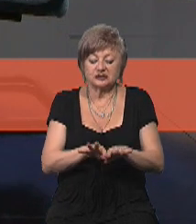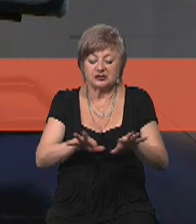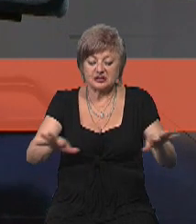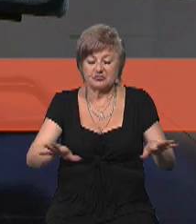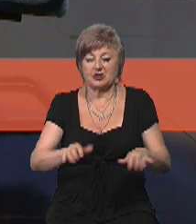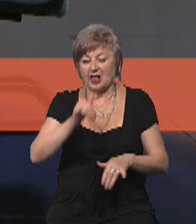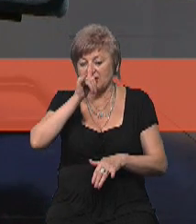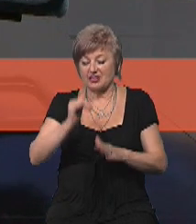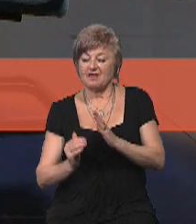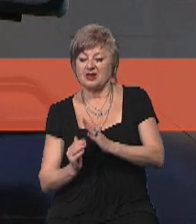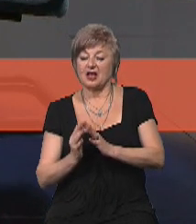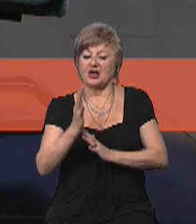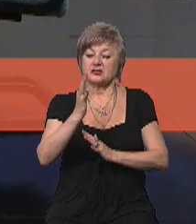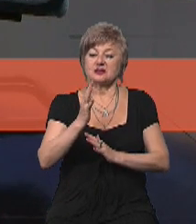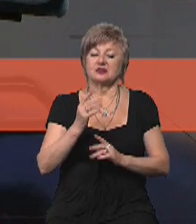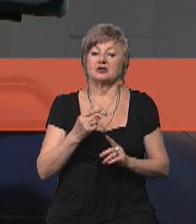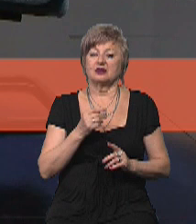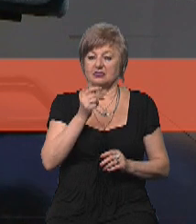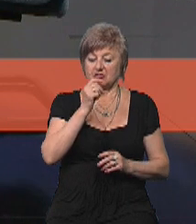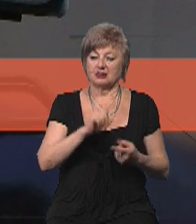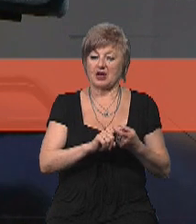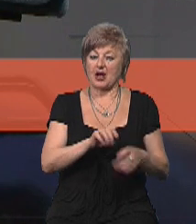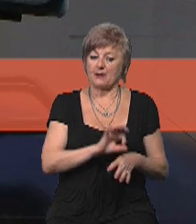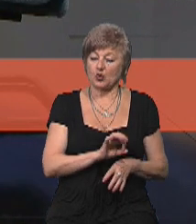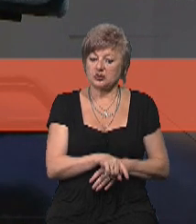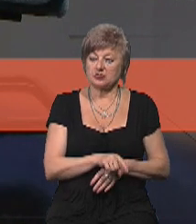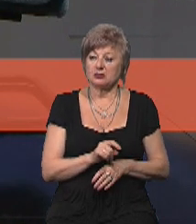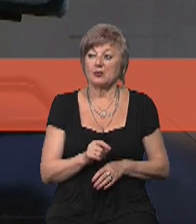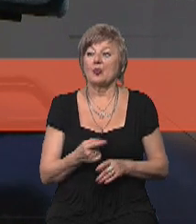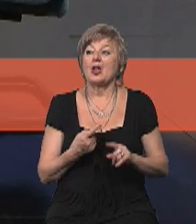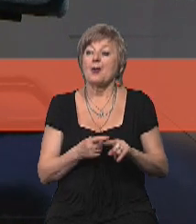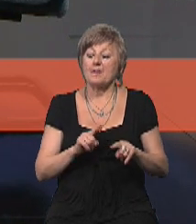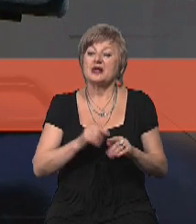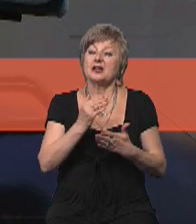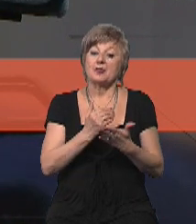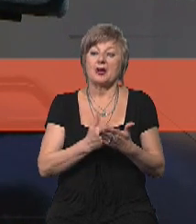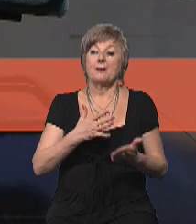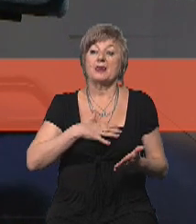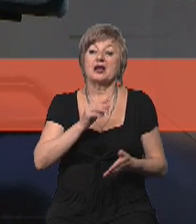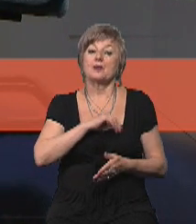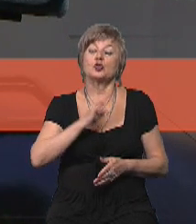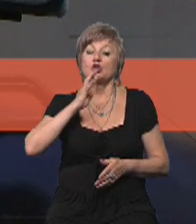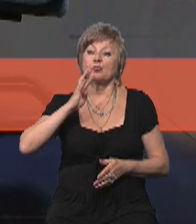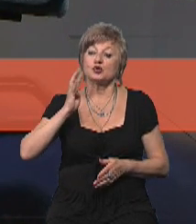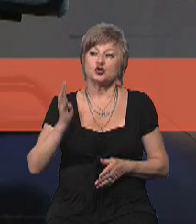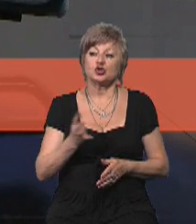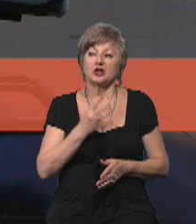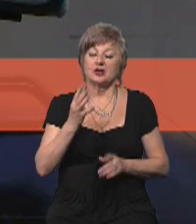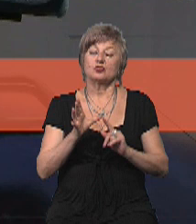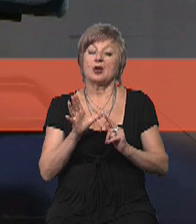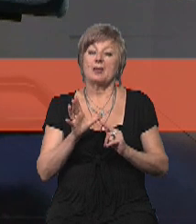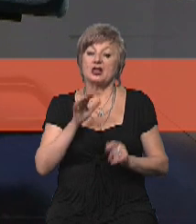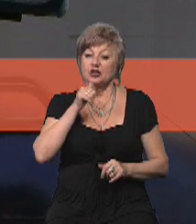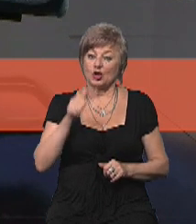давала ей расти. Вот три основных направления. По этой программе мы работаем уже 4-5